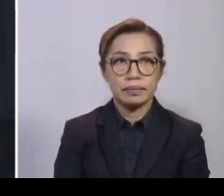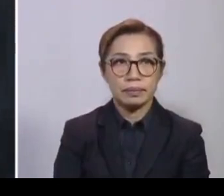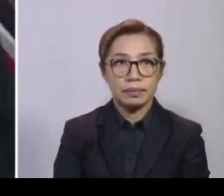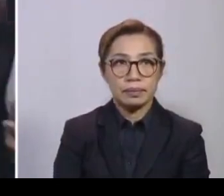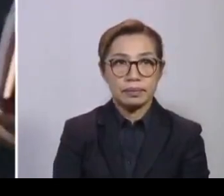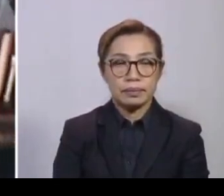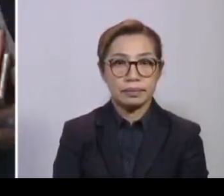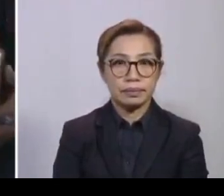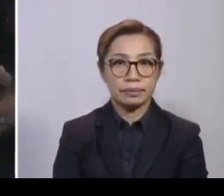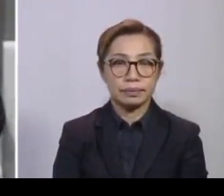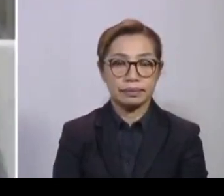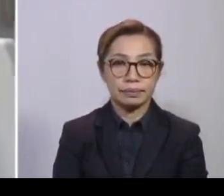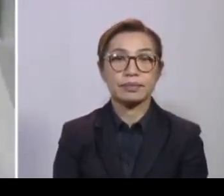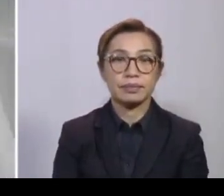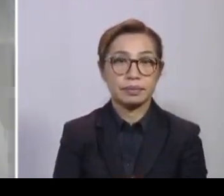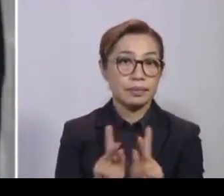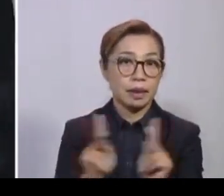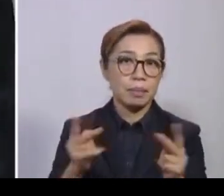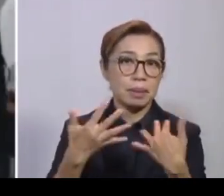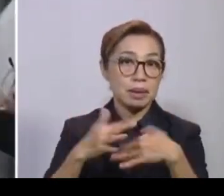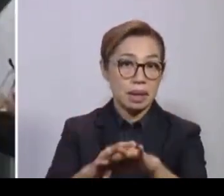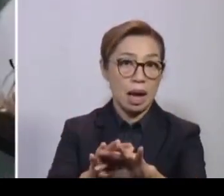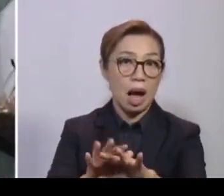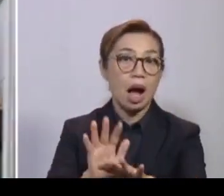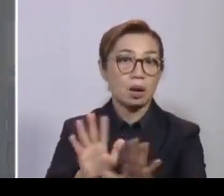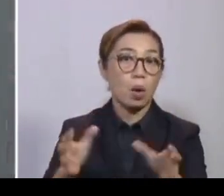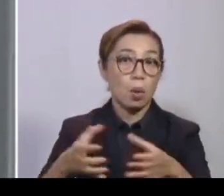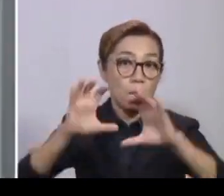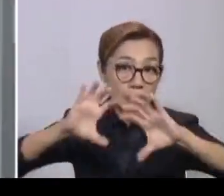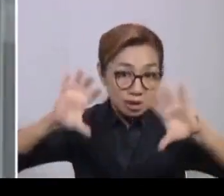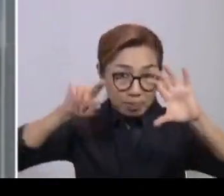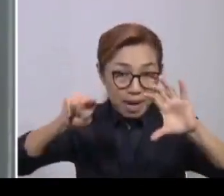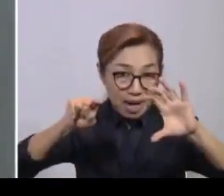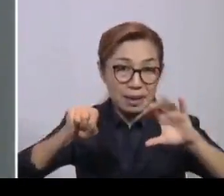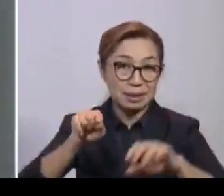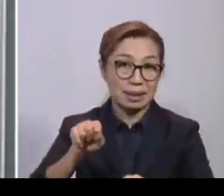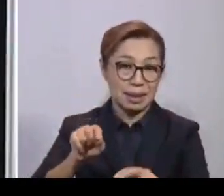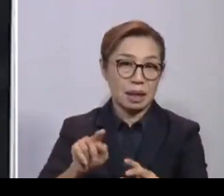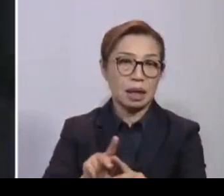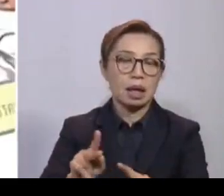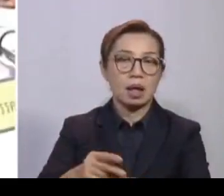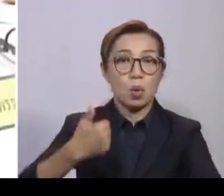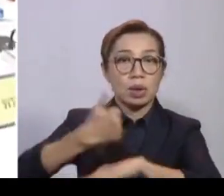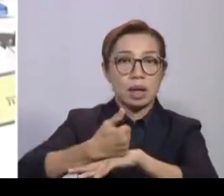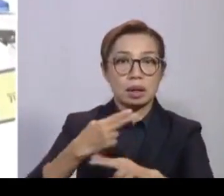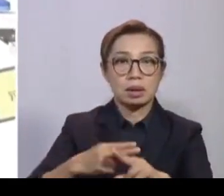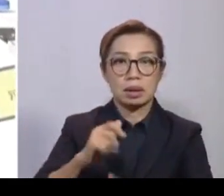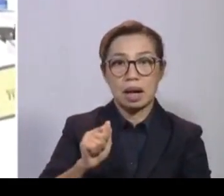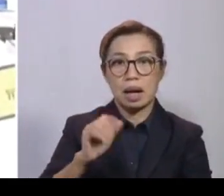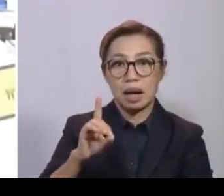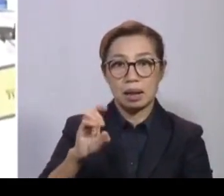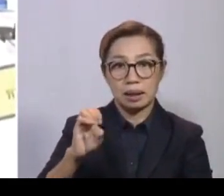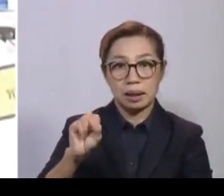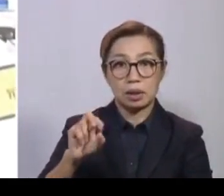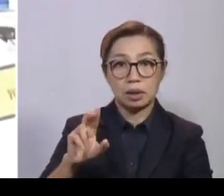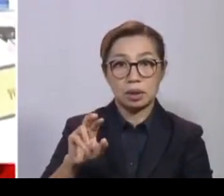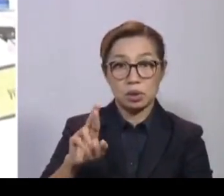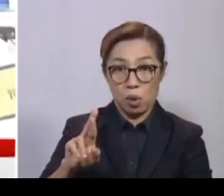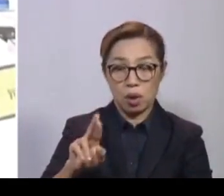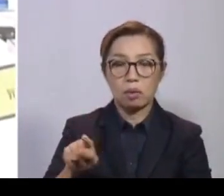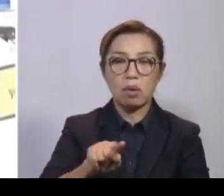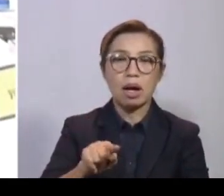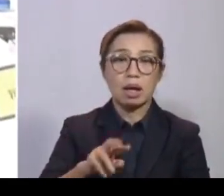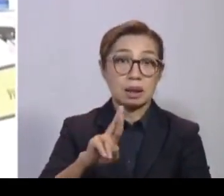ด้านของว่าที่ประธานคณะกรรมการประสานงานพรรคร่วมรัฐบาลหรือเว็บรัฐบาลคุณอดิศรเพียงเกษก็พูดถึงการแถลงนโยบายต่อ